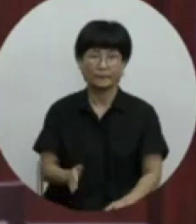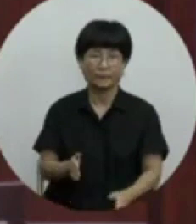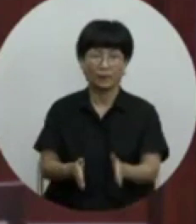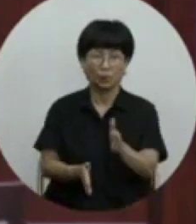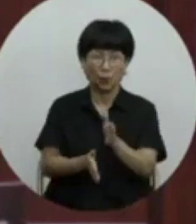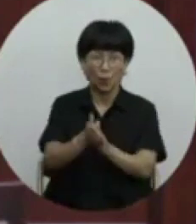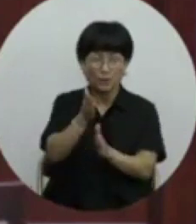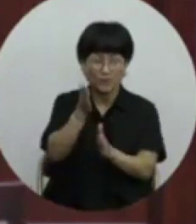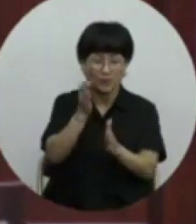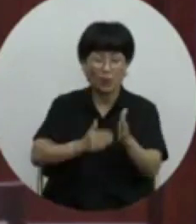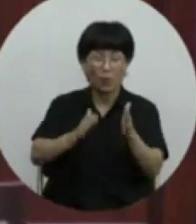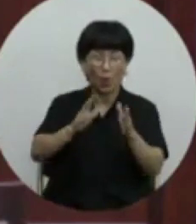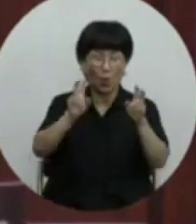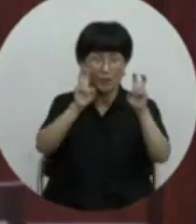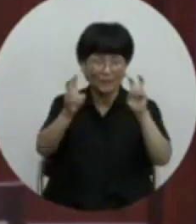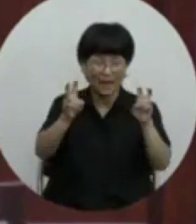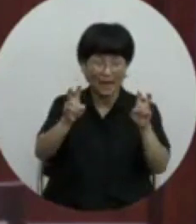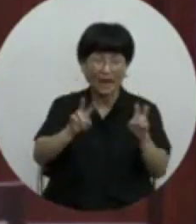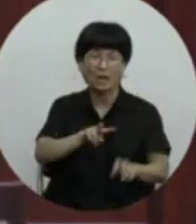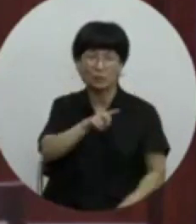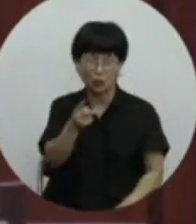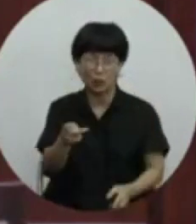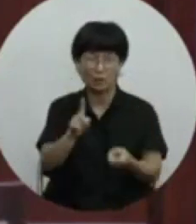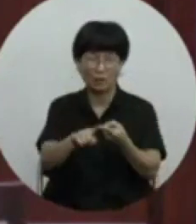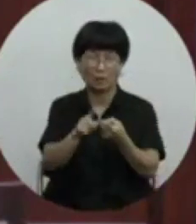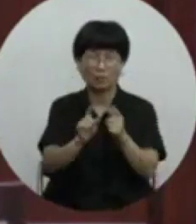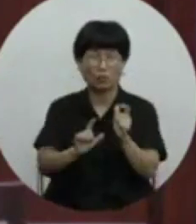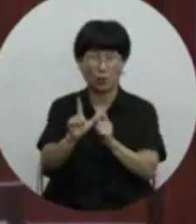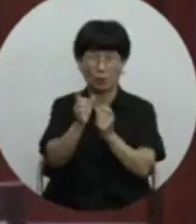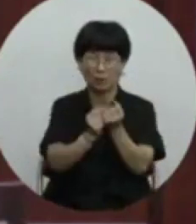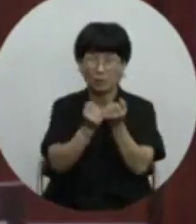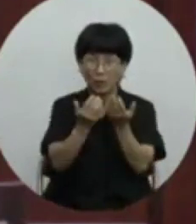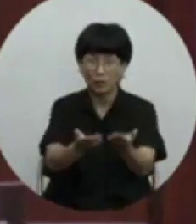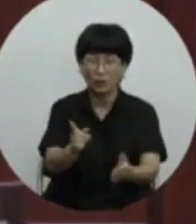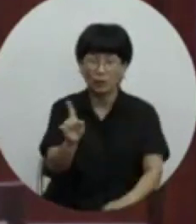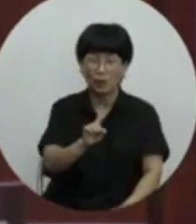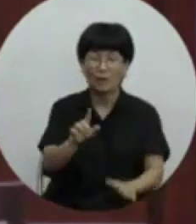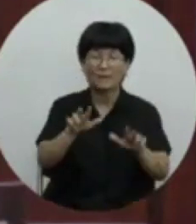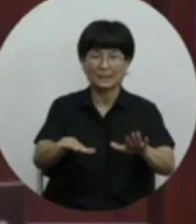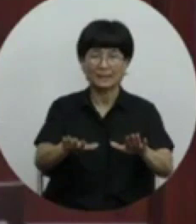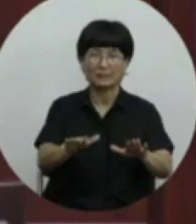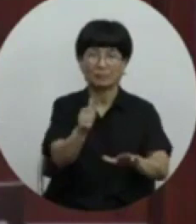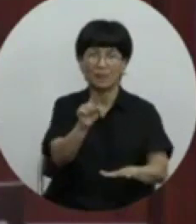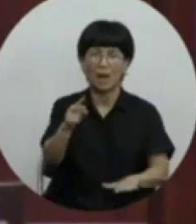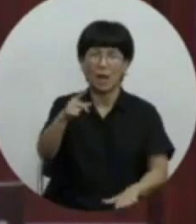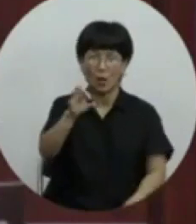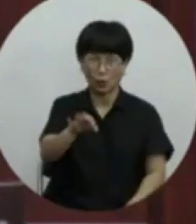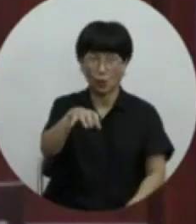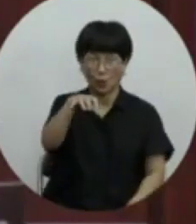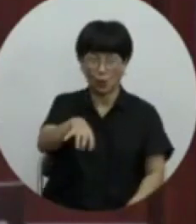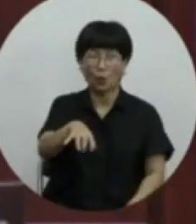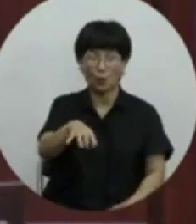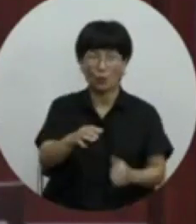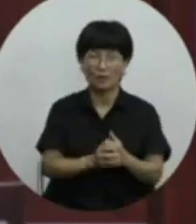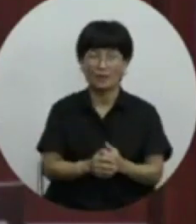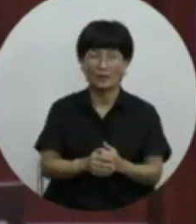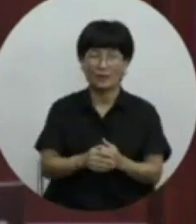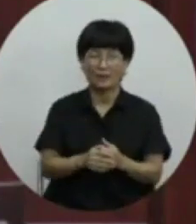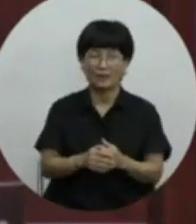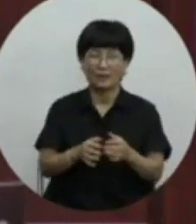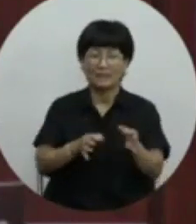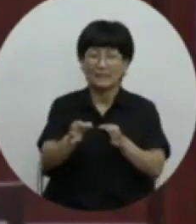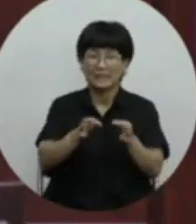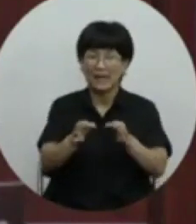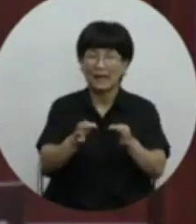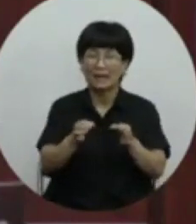도시공사 전환에 대해서 보충 설명을 드리면은 지금 하동 제1시장 개발 재개발 사업을 하고 있는